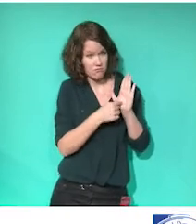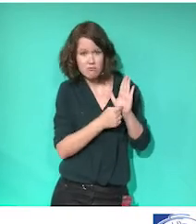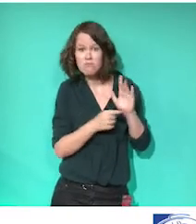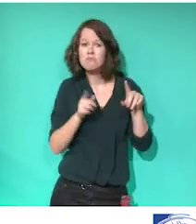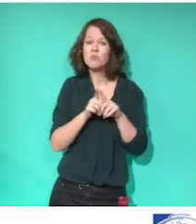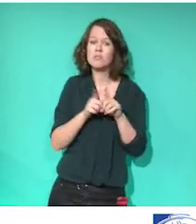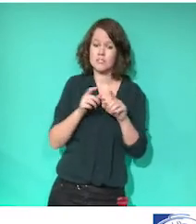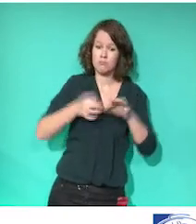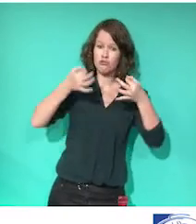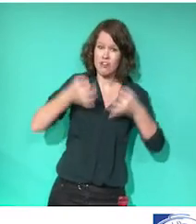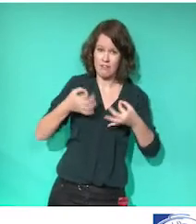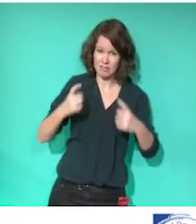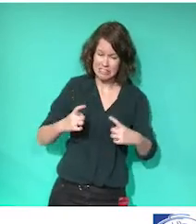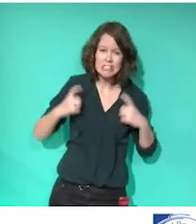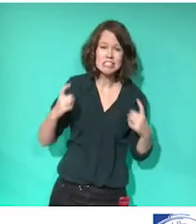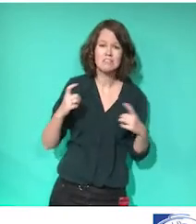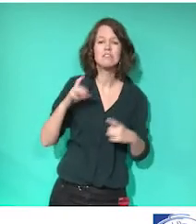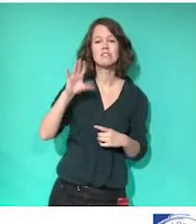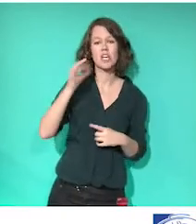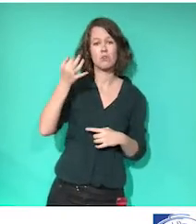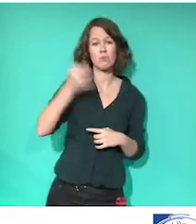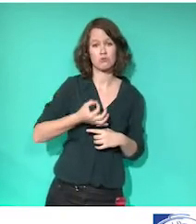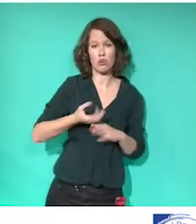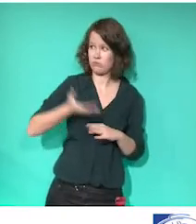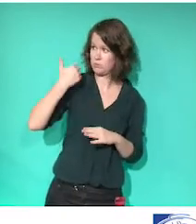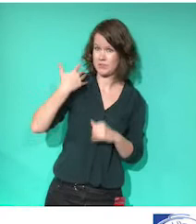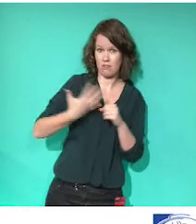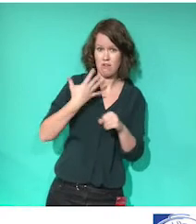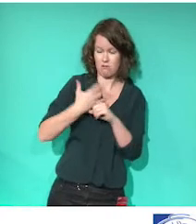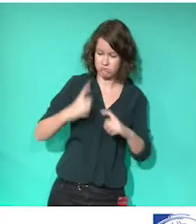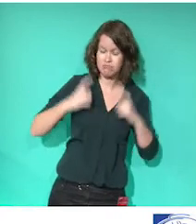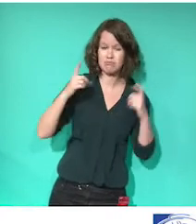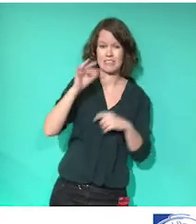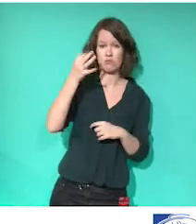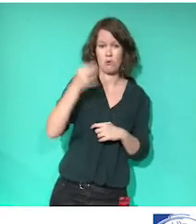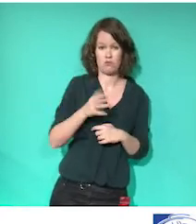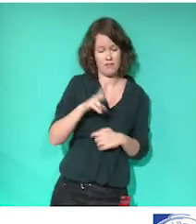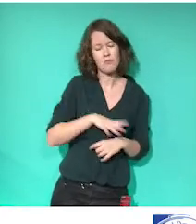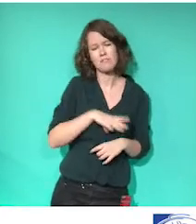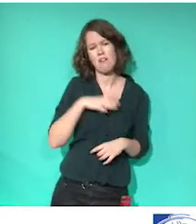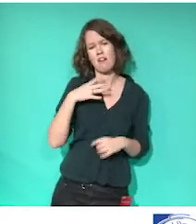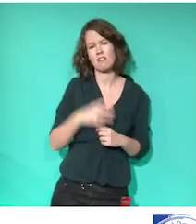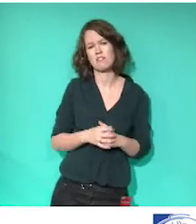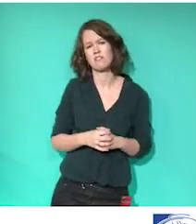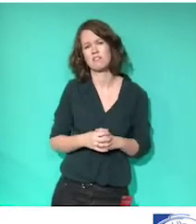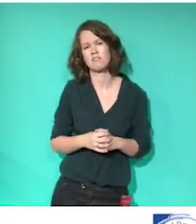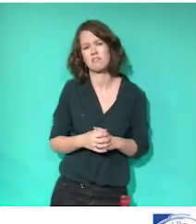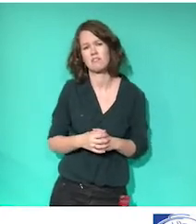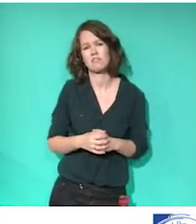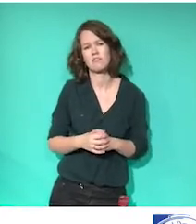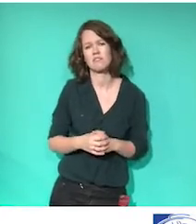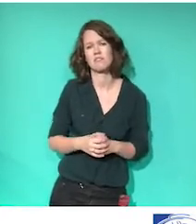budget des droits des femmes a augmenté de 50% au cours de ce quinquennat. Et donc, je suis très fière que nous ayons à la fois